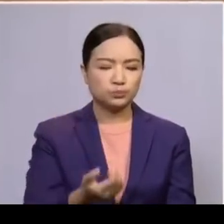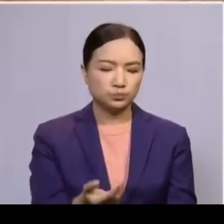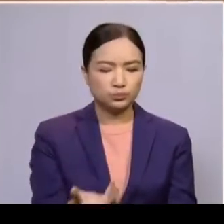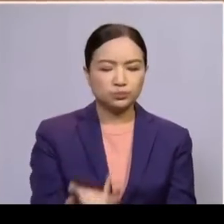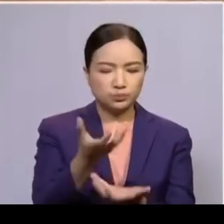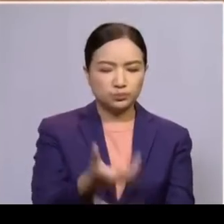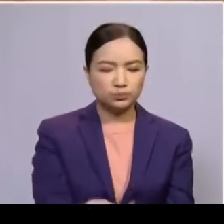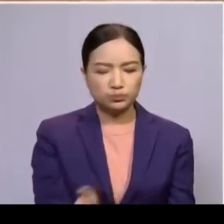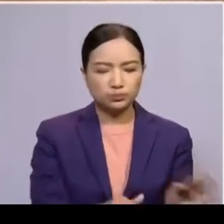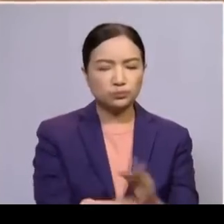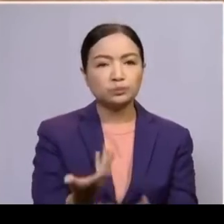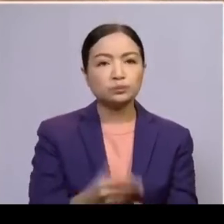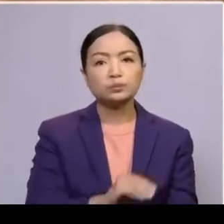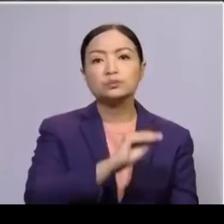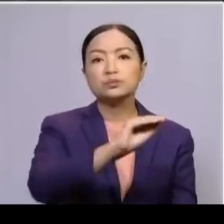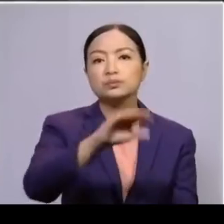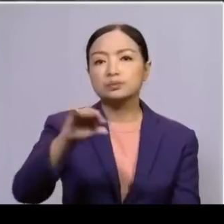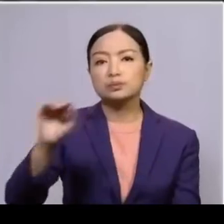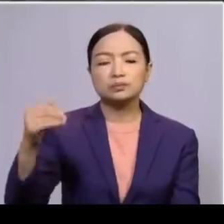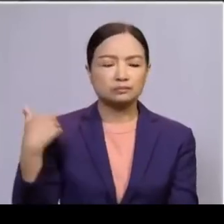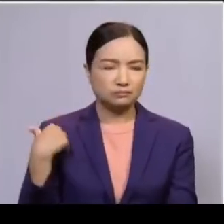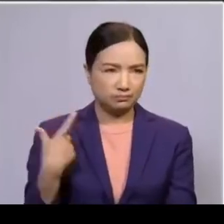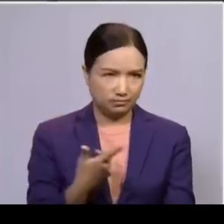ปลอมแปลงพยานที่อยู่อะไรต่างๆด้วยนะคะ